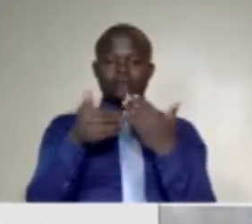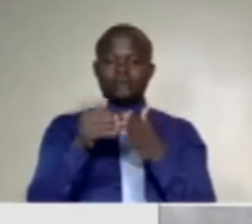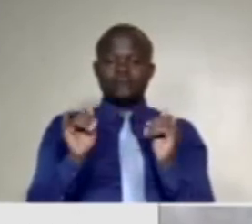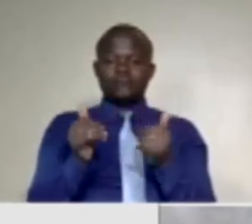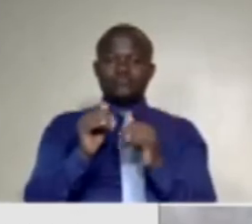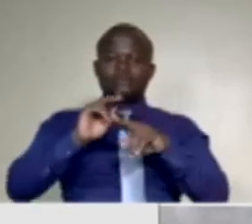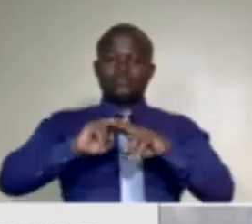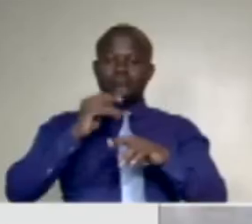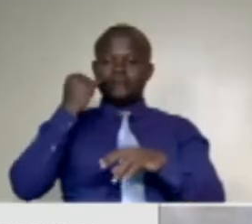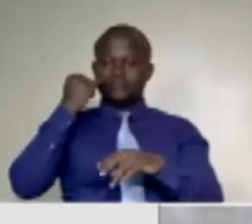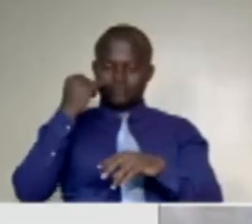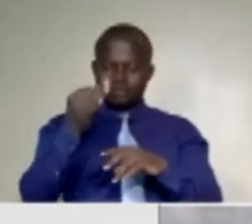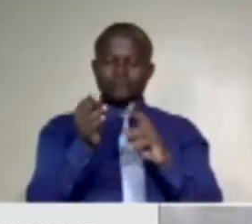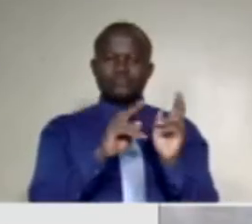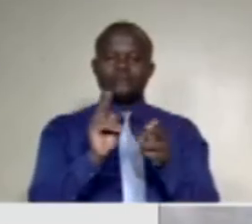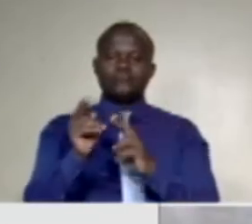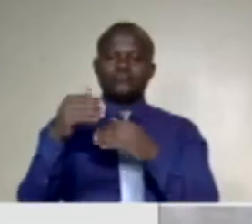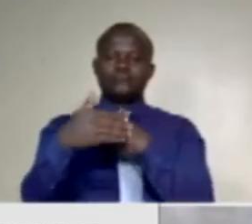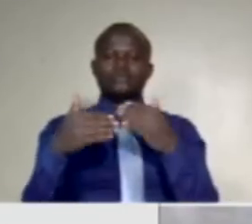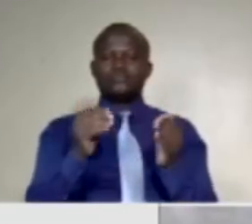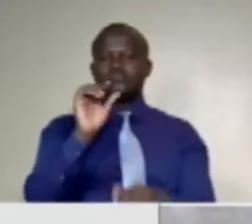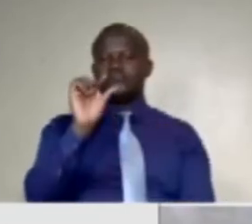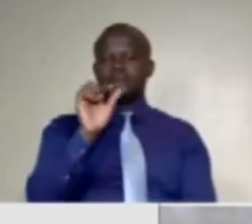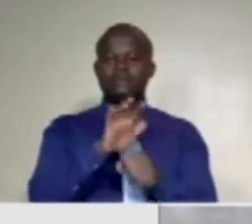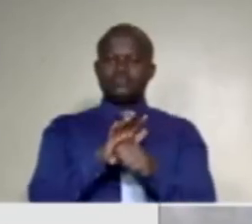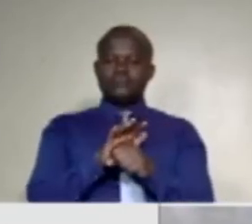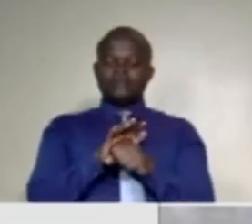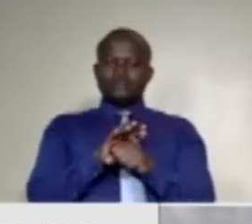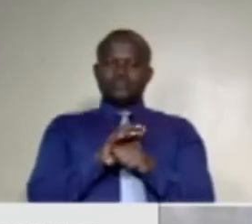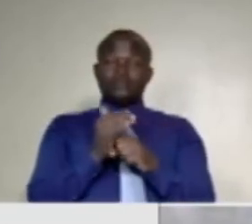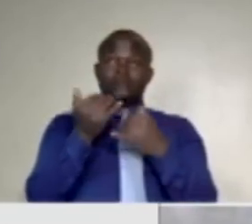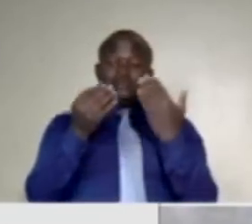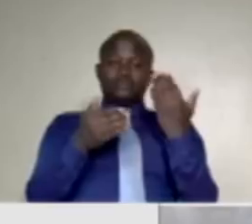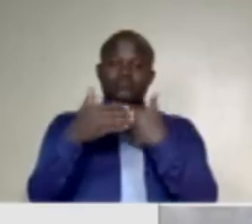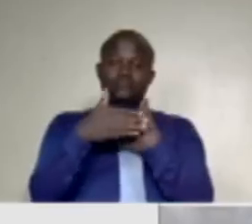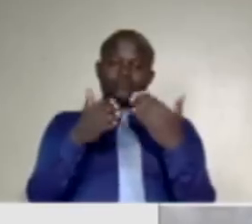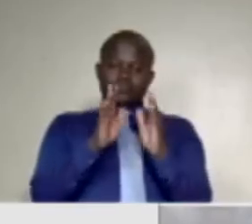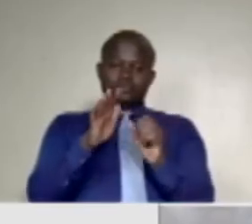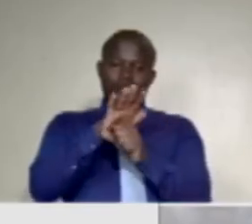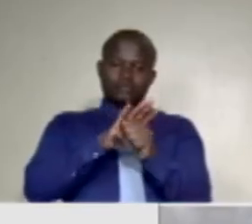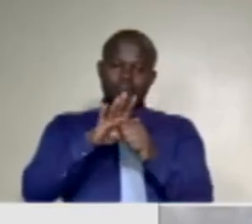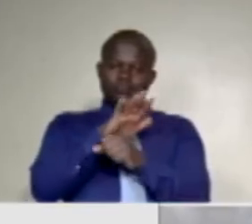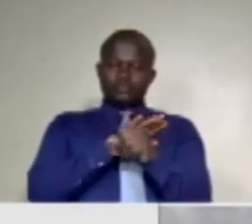agerageza kwicara nubwo n'ubundi ibyumba bikiri bikeya. Aho ibi byumba byuzuriye